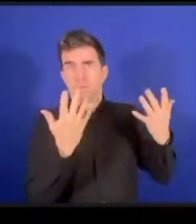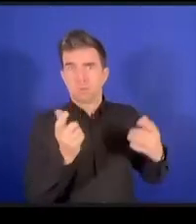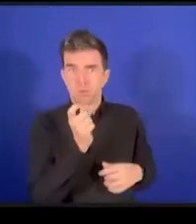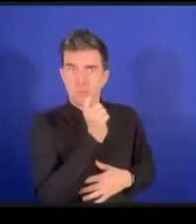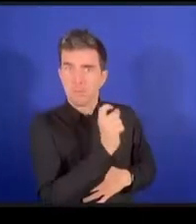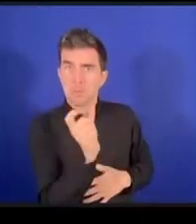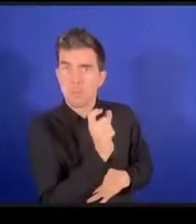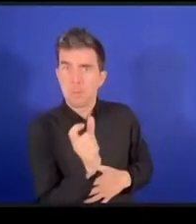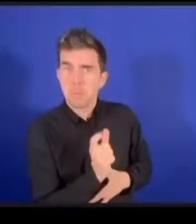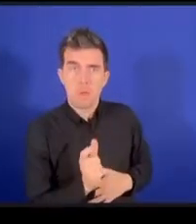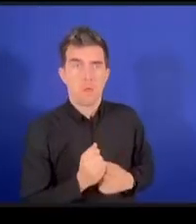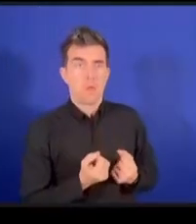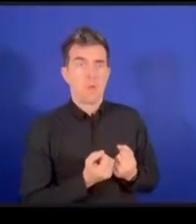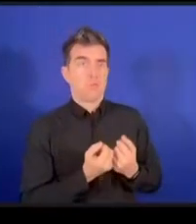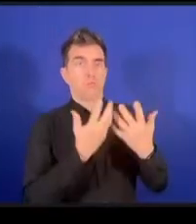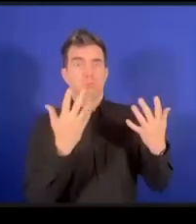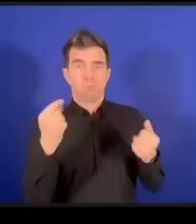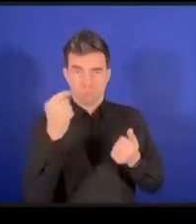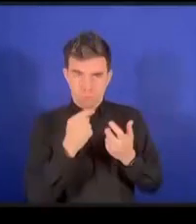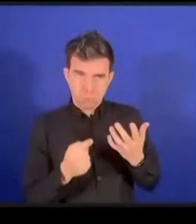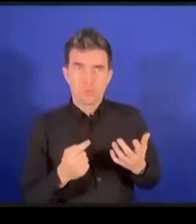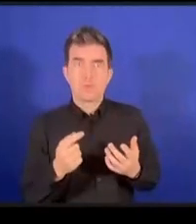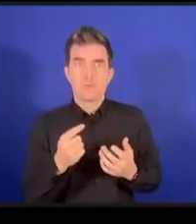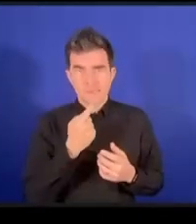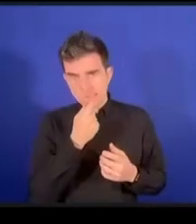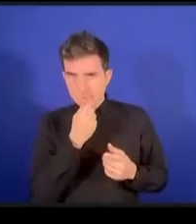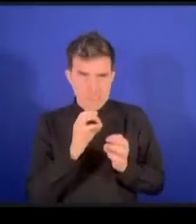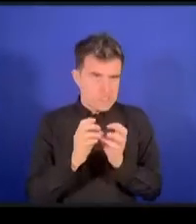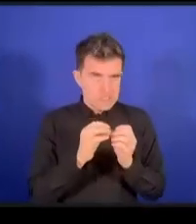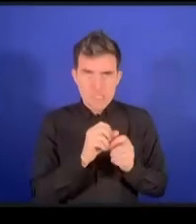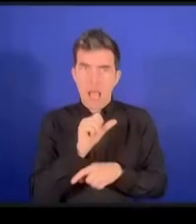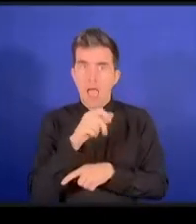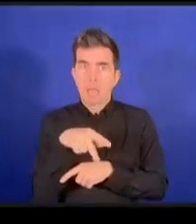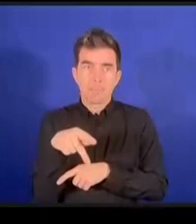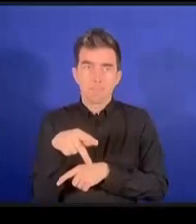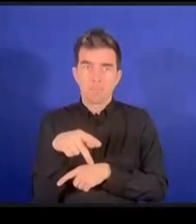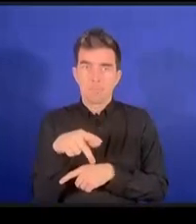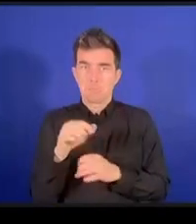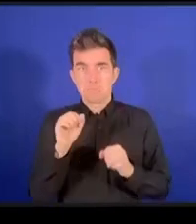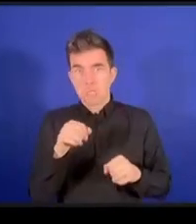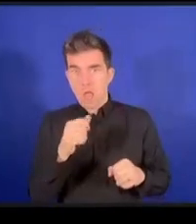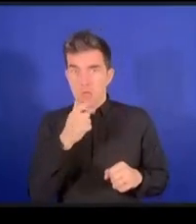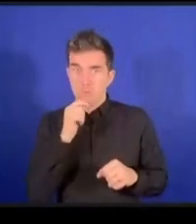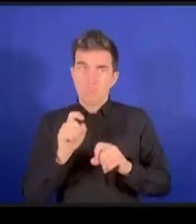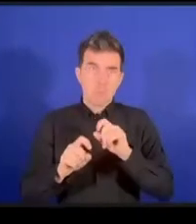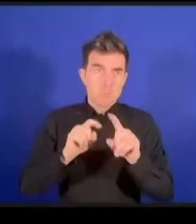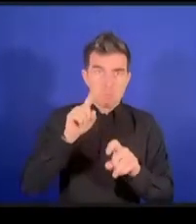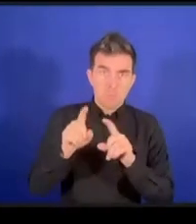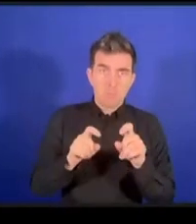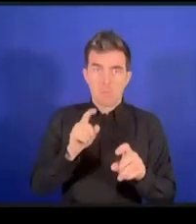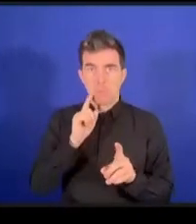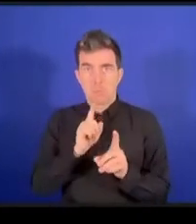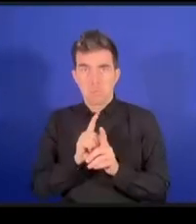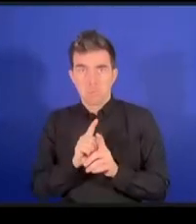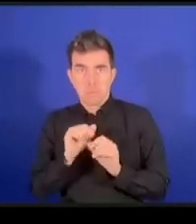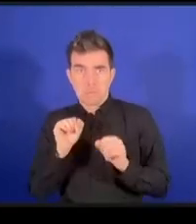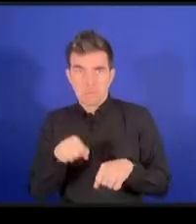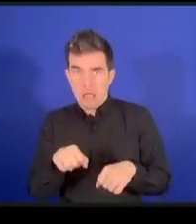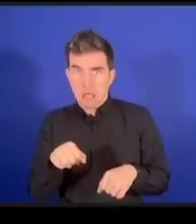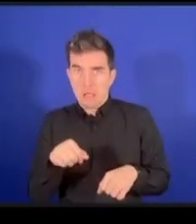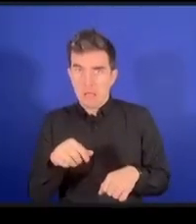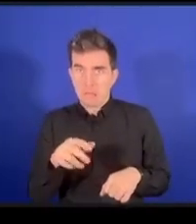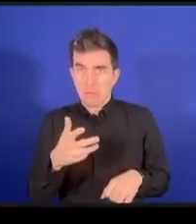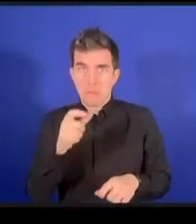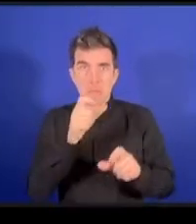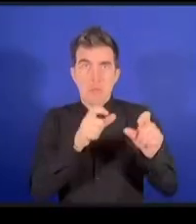база данных слов и вместо то чтобы просто давать